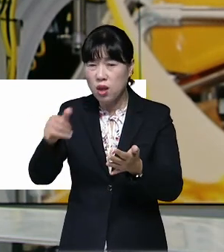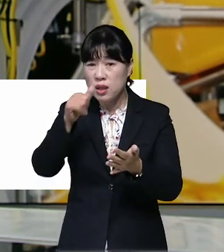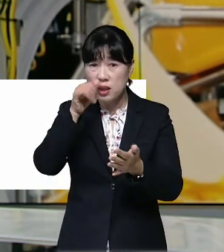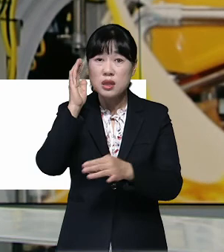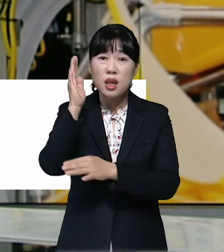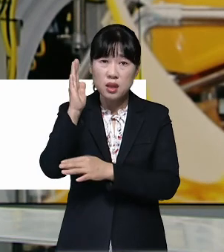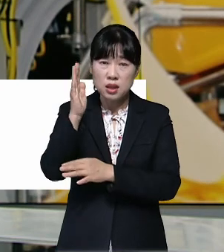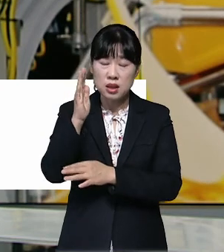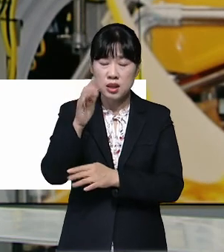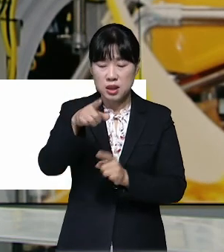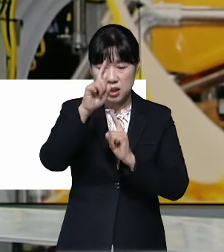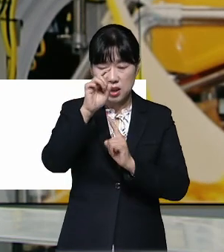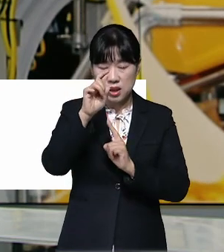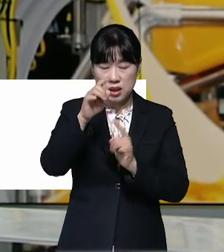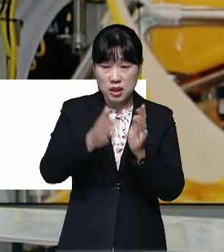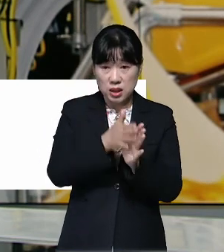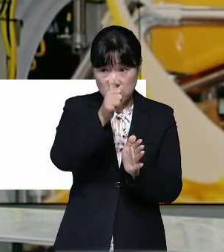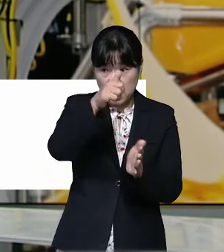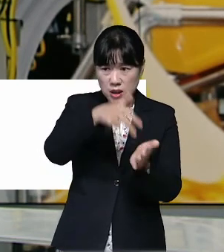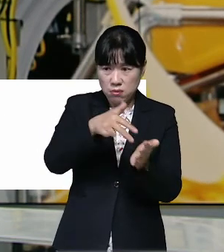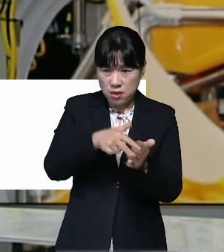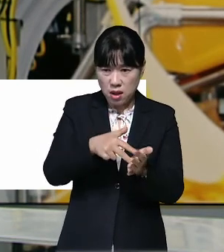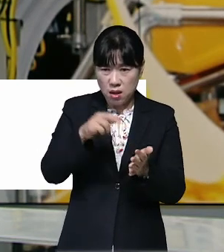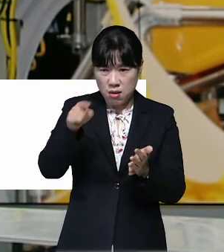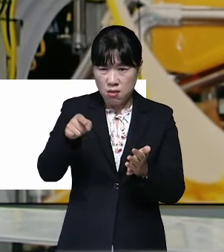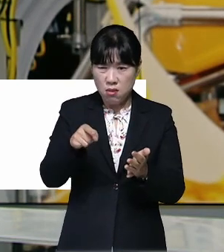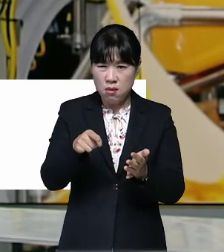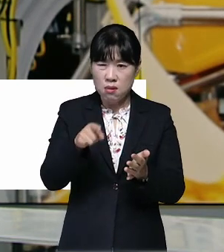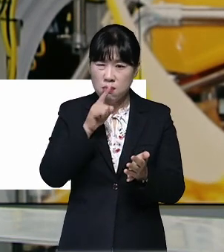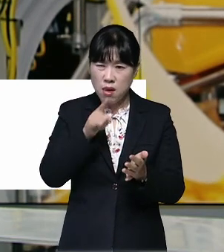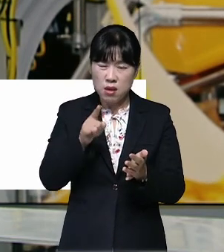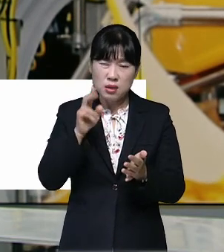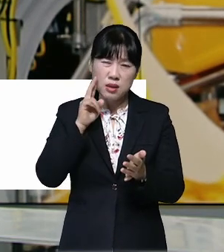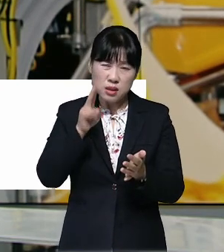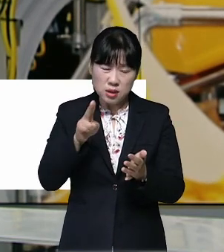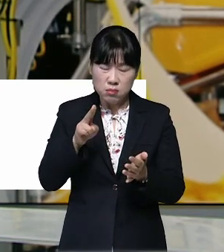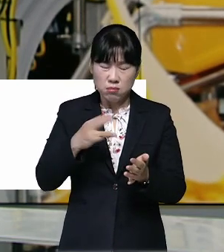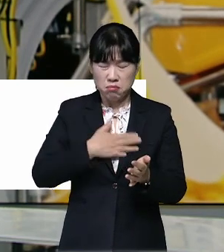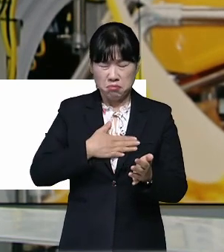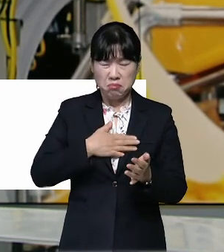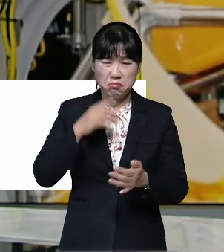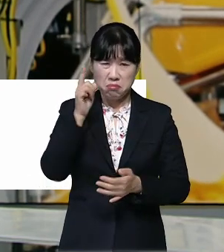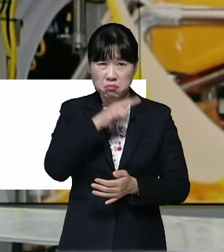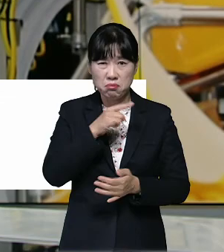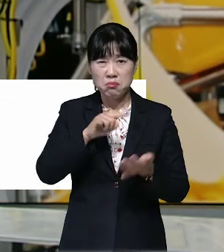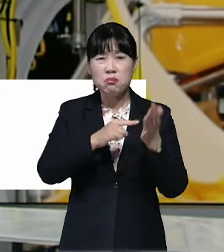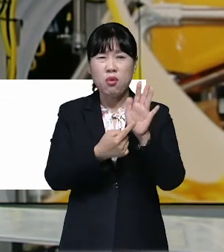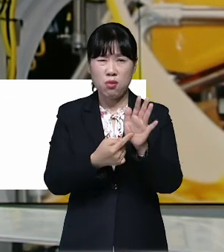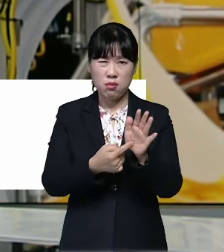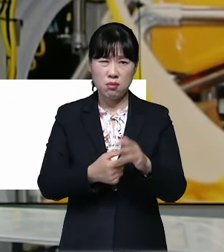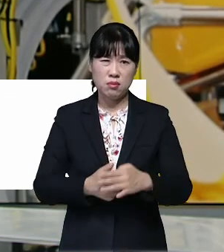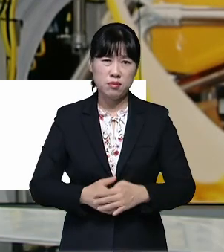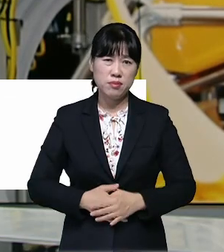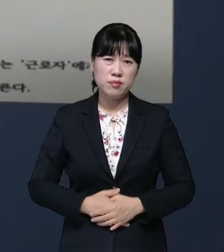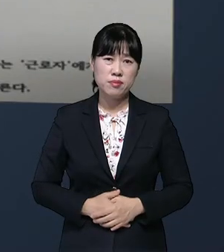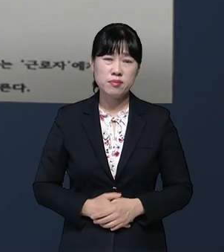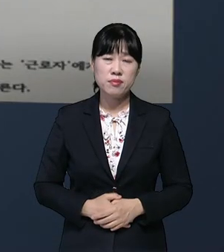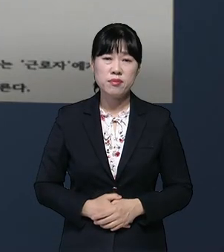이용섭 시장은 과도한 지적이라며 강한 불쾌감을 드러냈습니다. 박성호 기자가 취재했습니다.